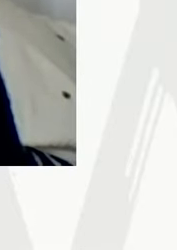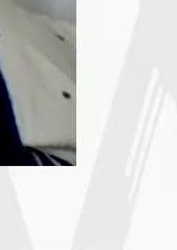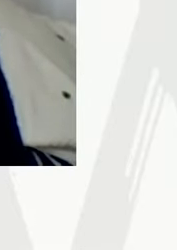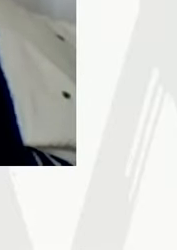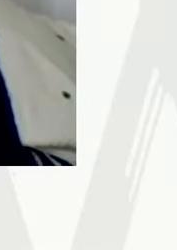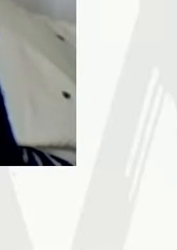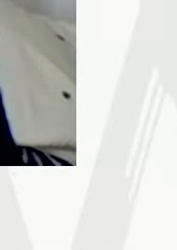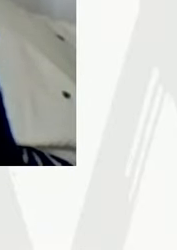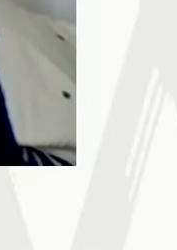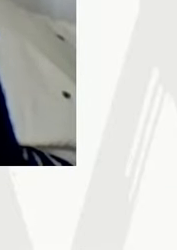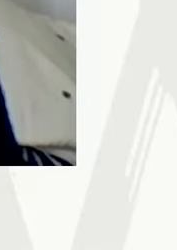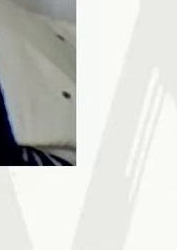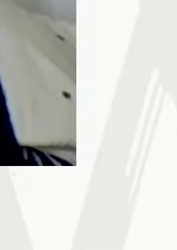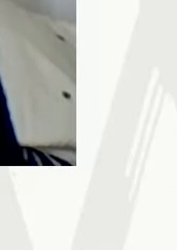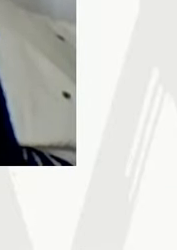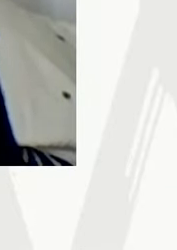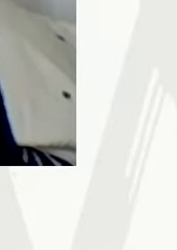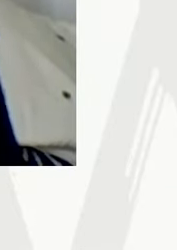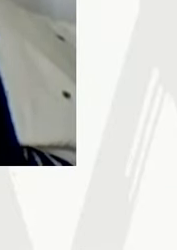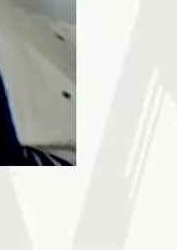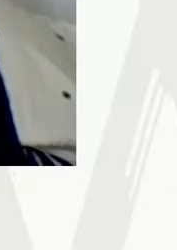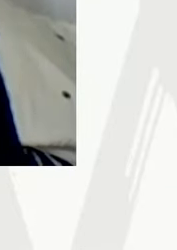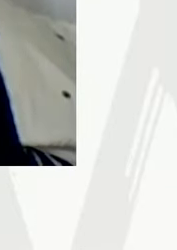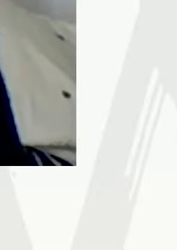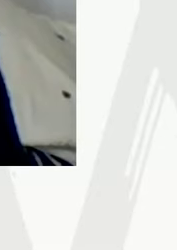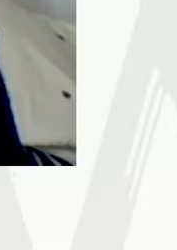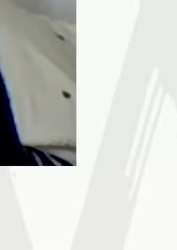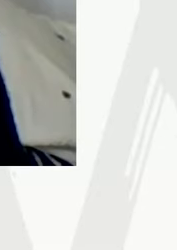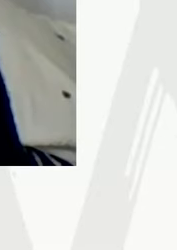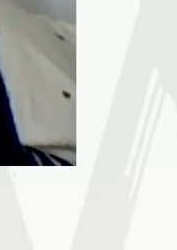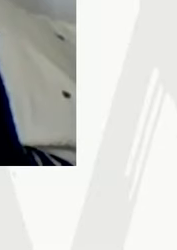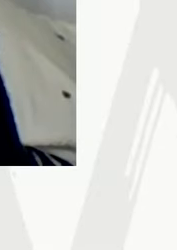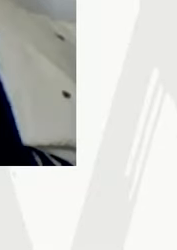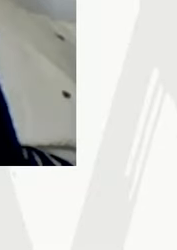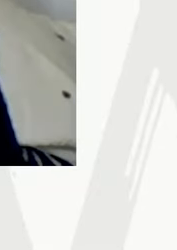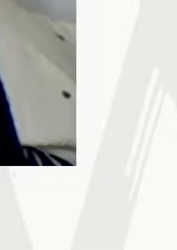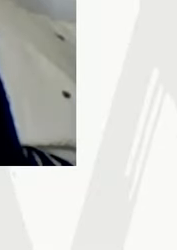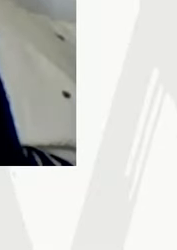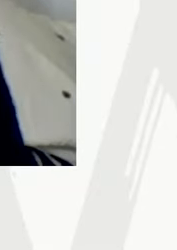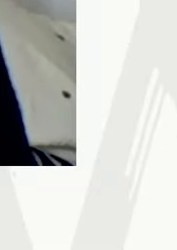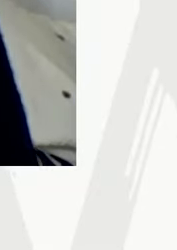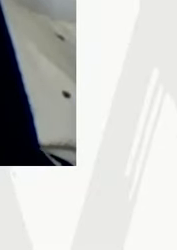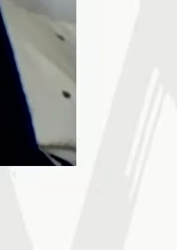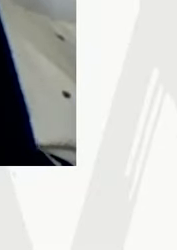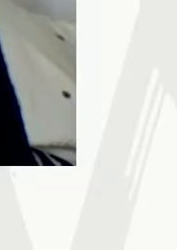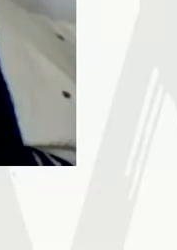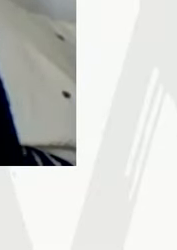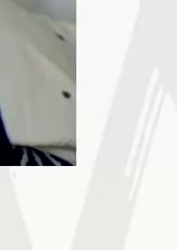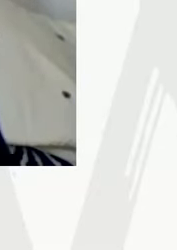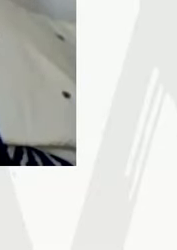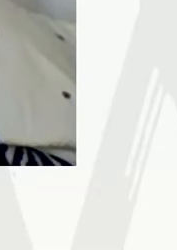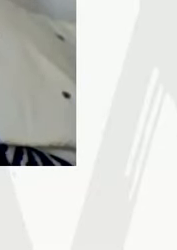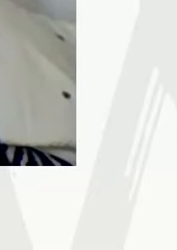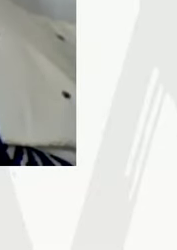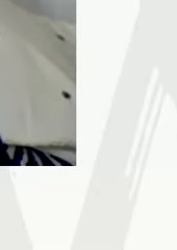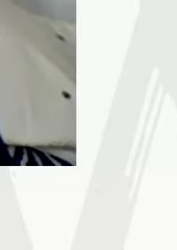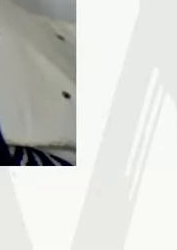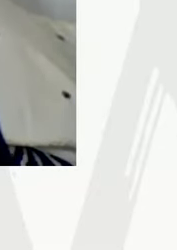de libérer un prisonnier de manière définitive, et s'il est possible de renverser un